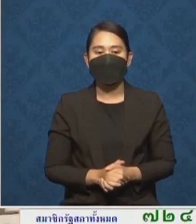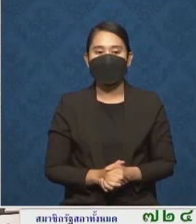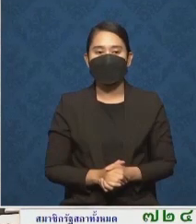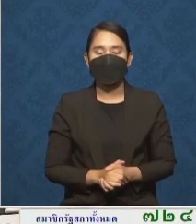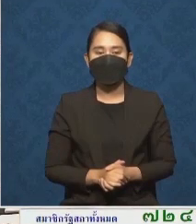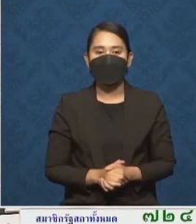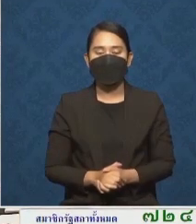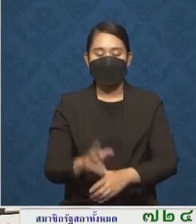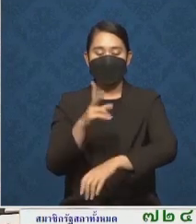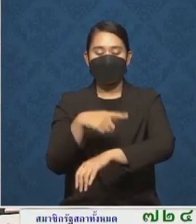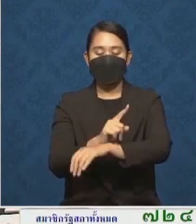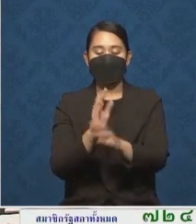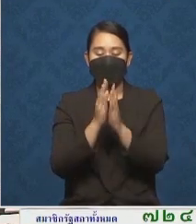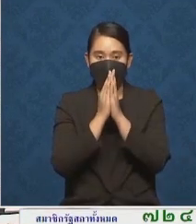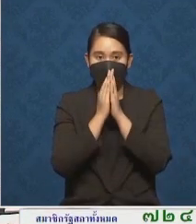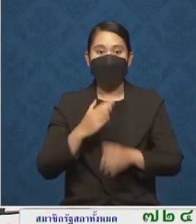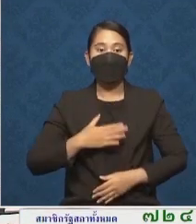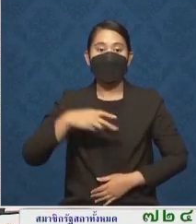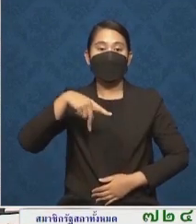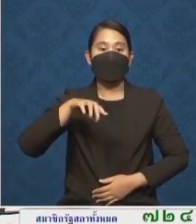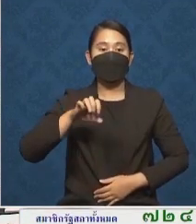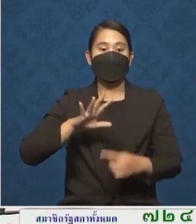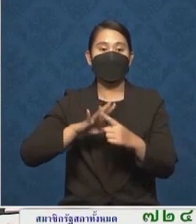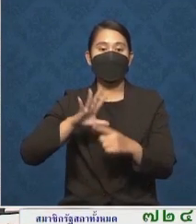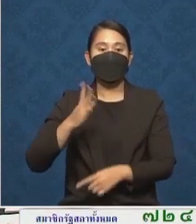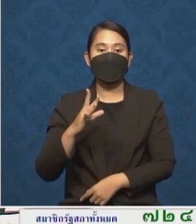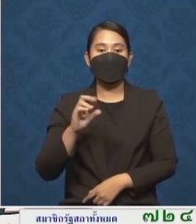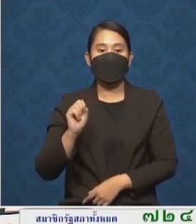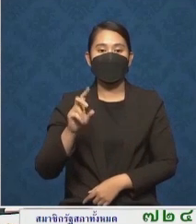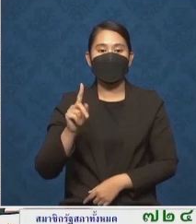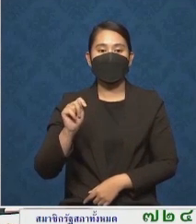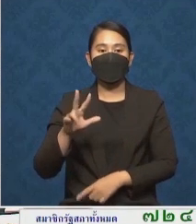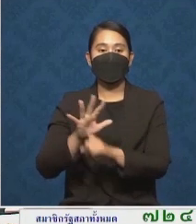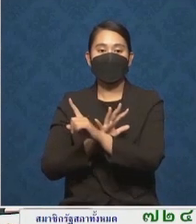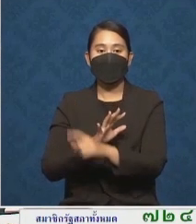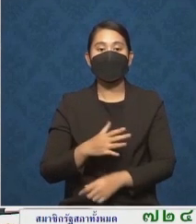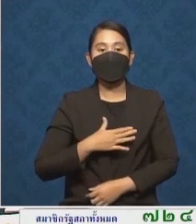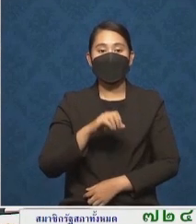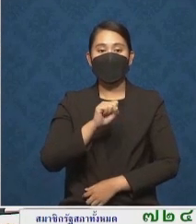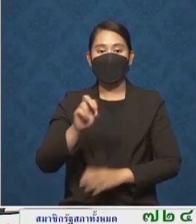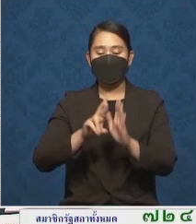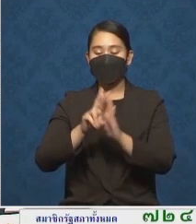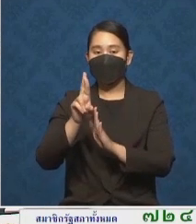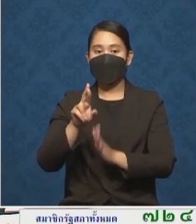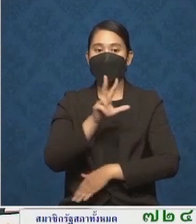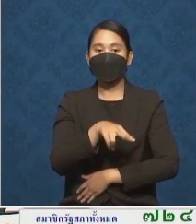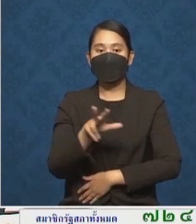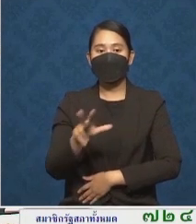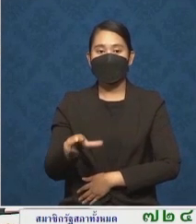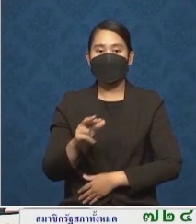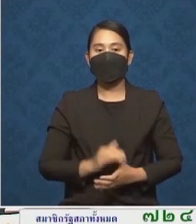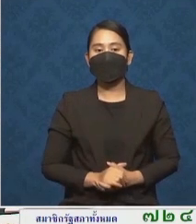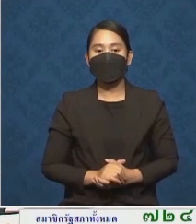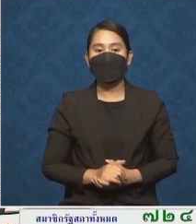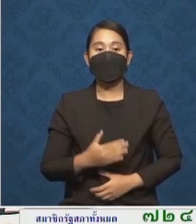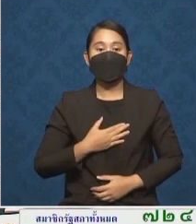กับเรียธพธานที่กระรบกผมในพิเชธเชื้องเมืพานสมาชิสภาผู้แทนลสดอนจัหวดเชียงลายพักเพื่อไทยในฐานะ